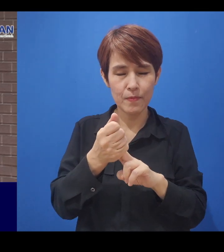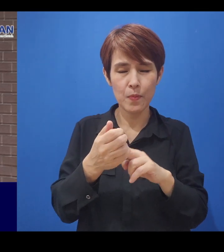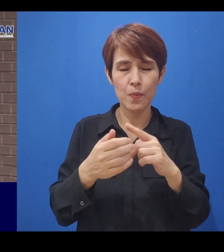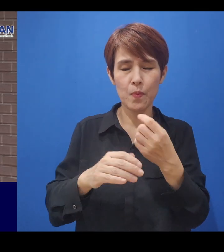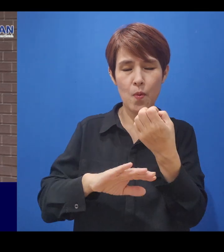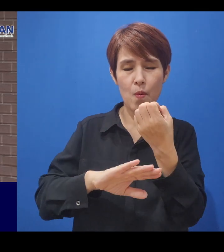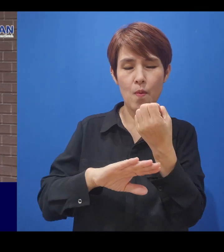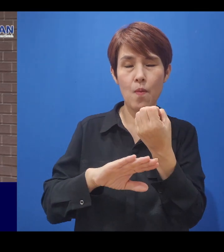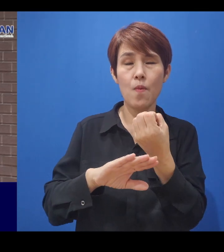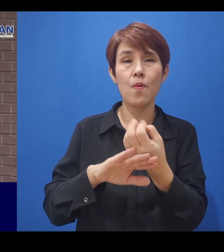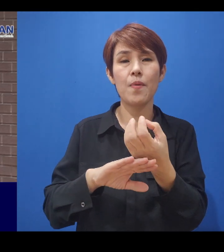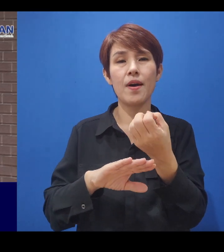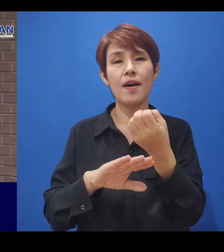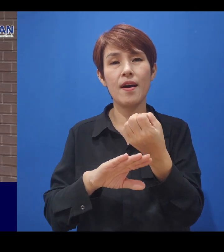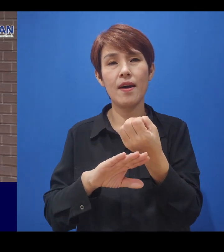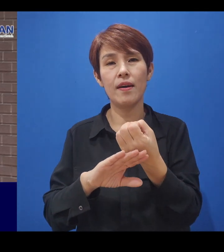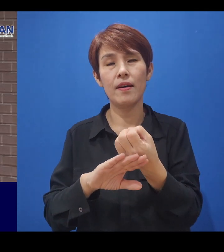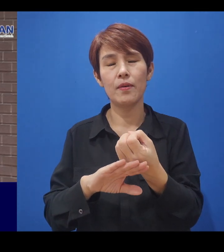묻힌